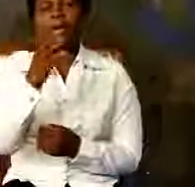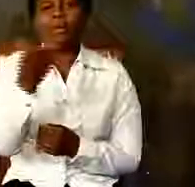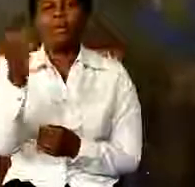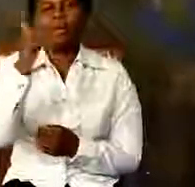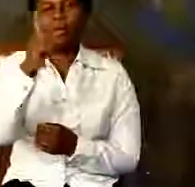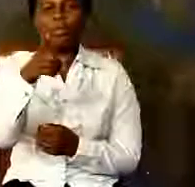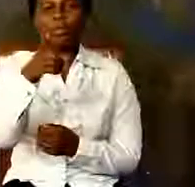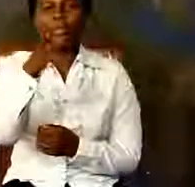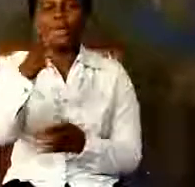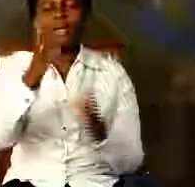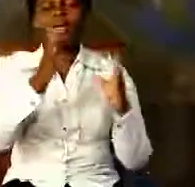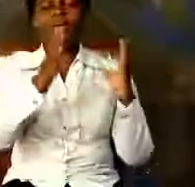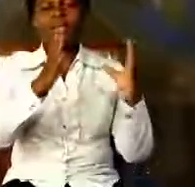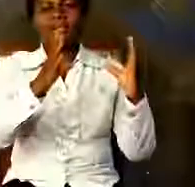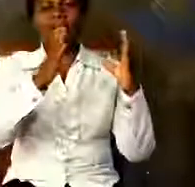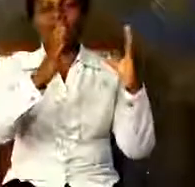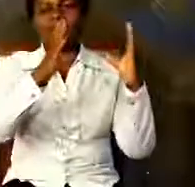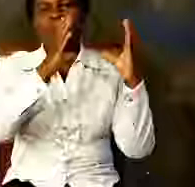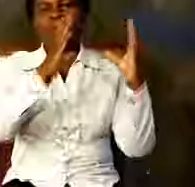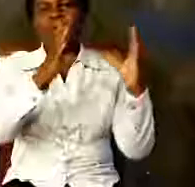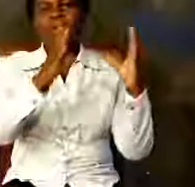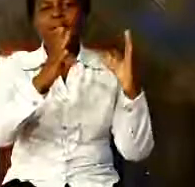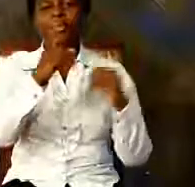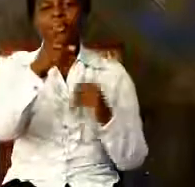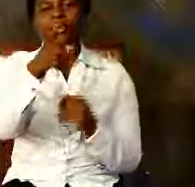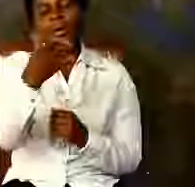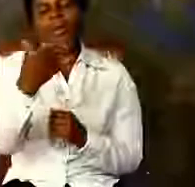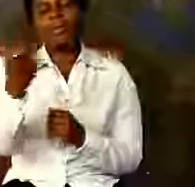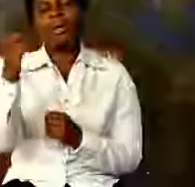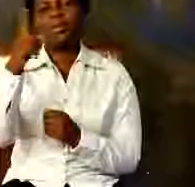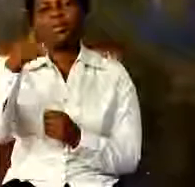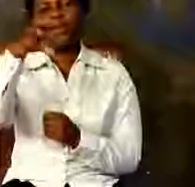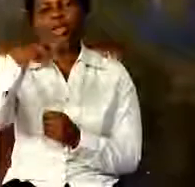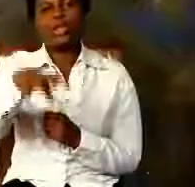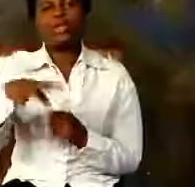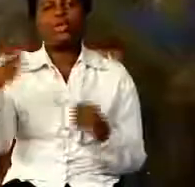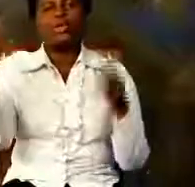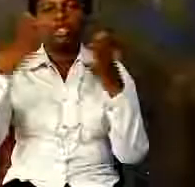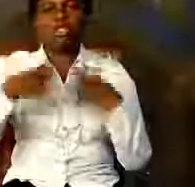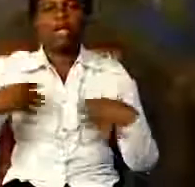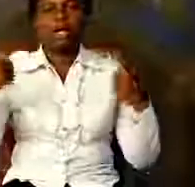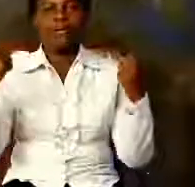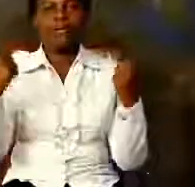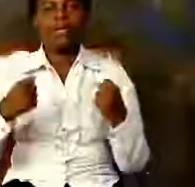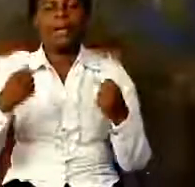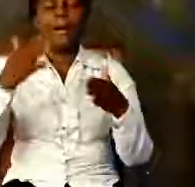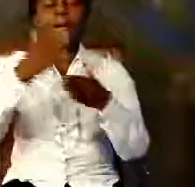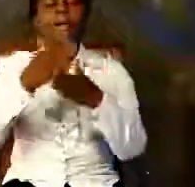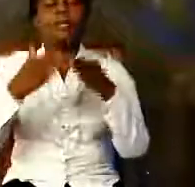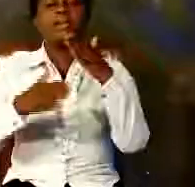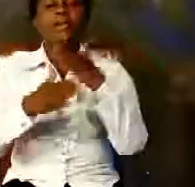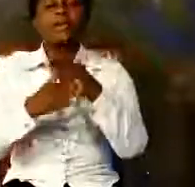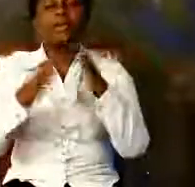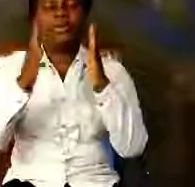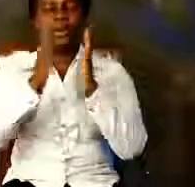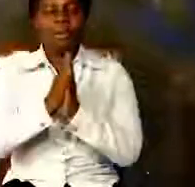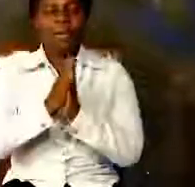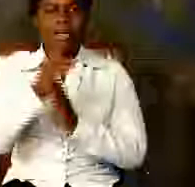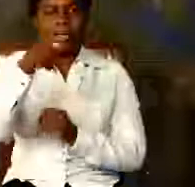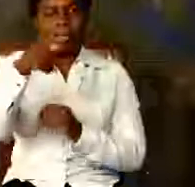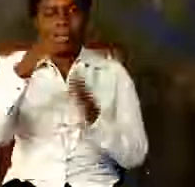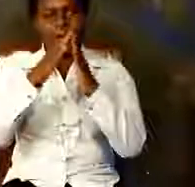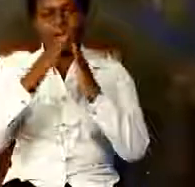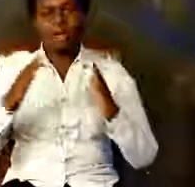pale katika stendi ya mabasi, wewe ambaye uko pale kituo cha afya, katika majengo ya ibada na pale